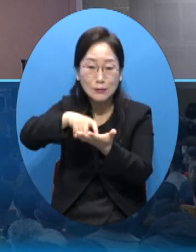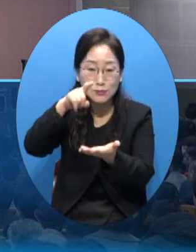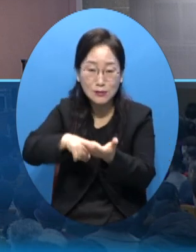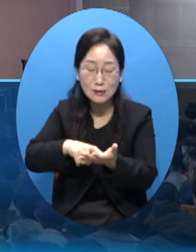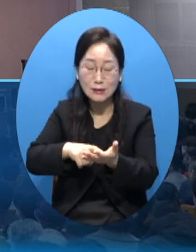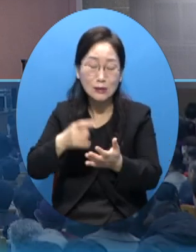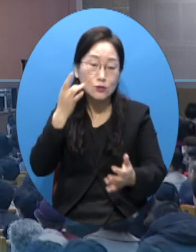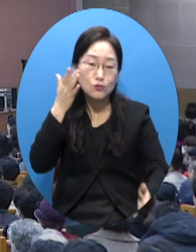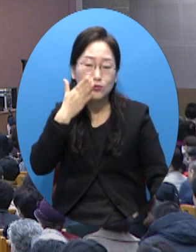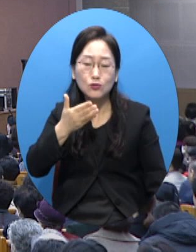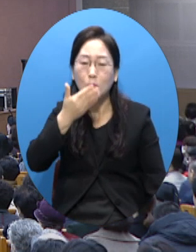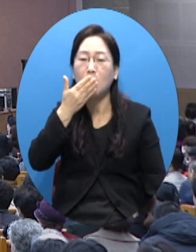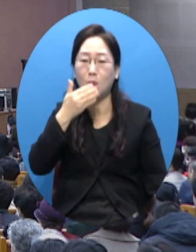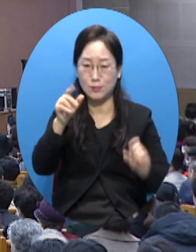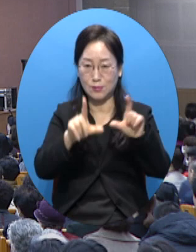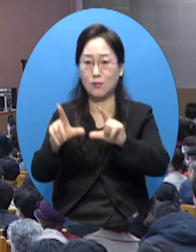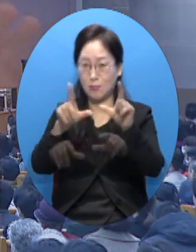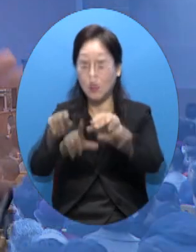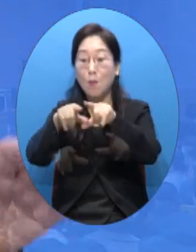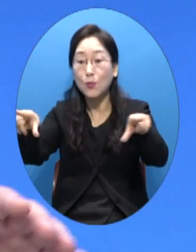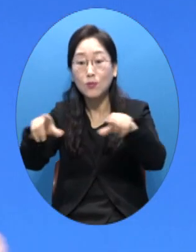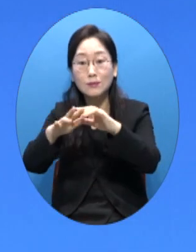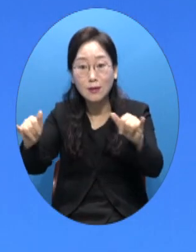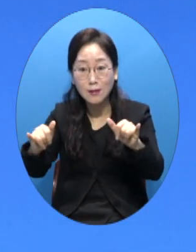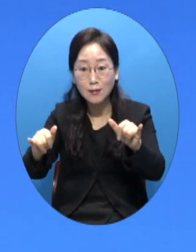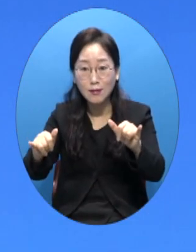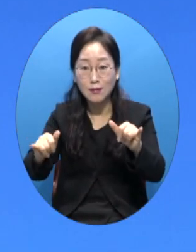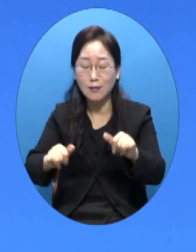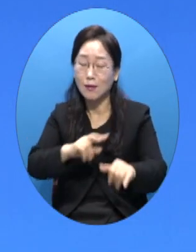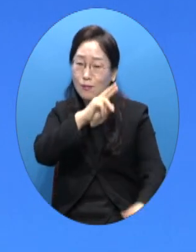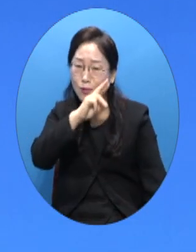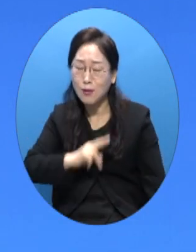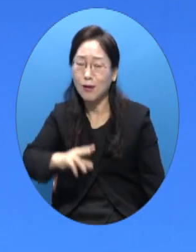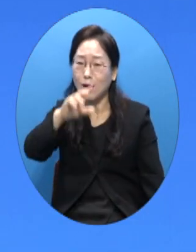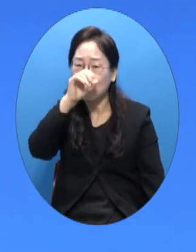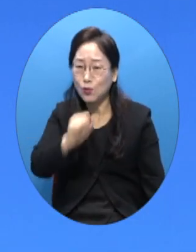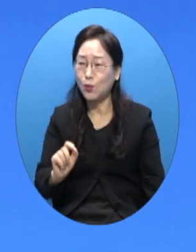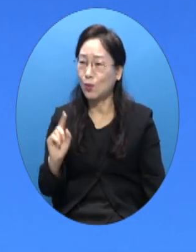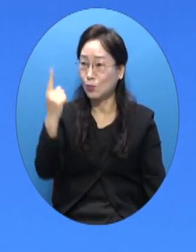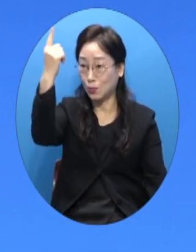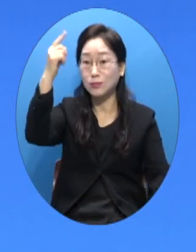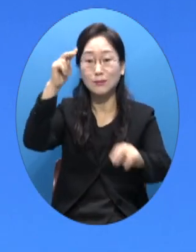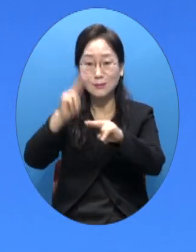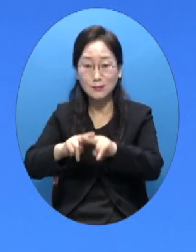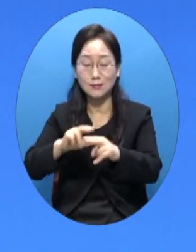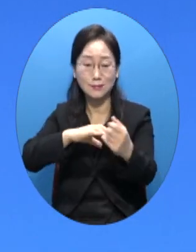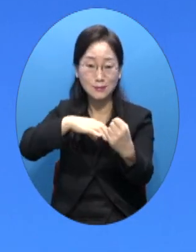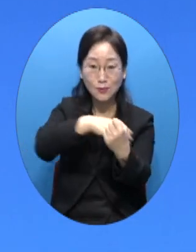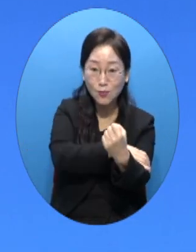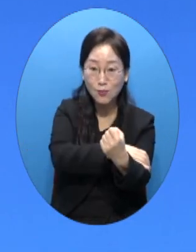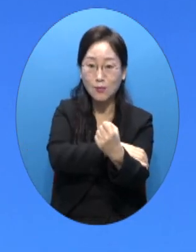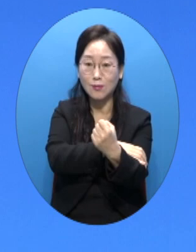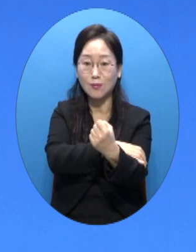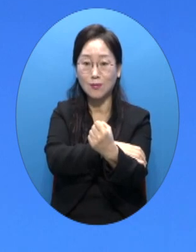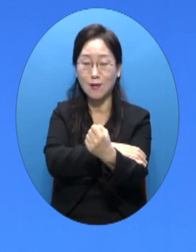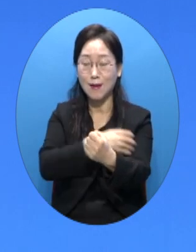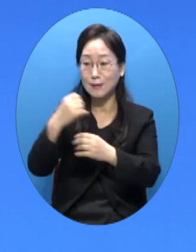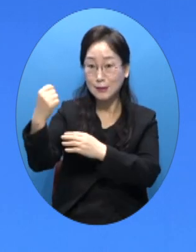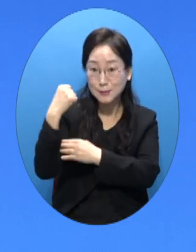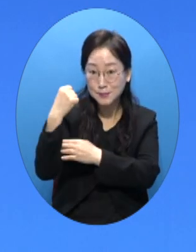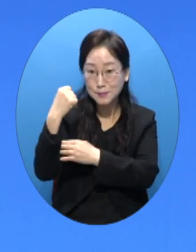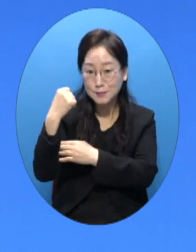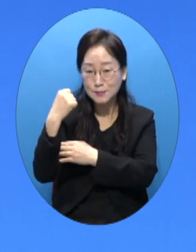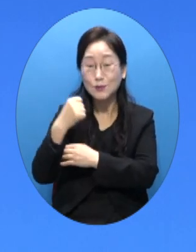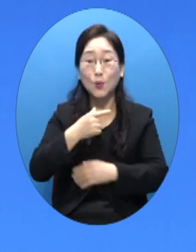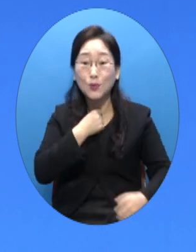먹었더라 일반 사람들이 가는 길 편한 자리 좋은 자리 높은 자리 권력의 자리 힘 있는 자리에 가길